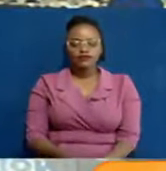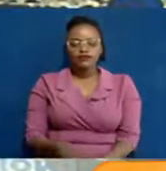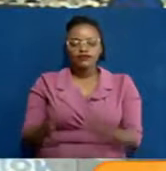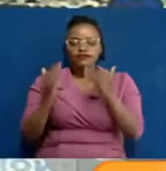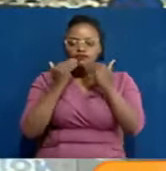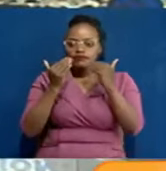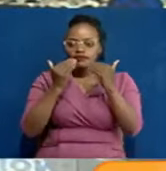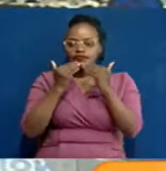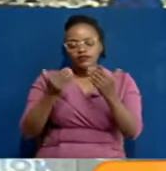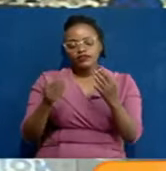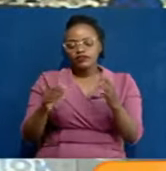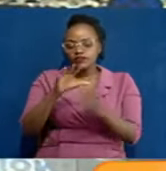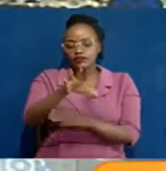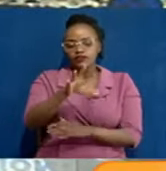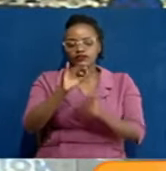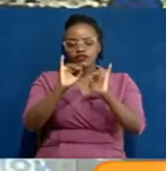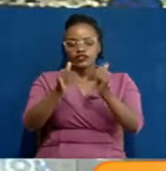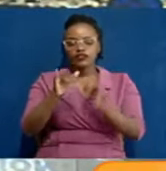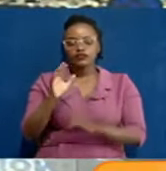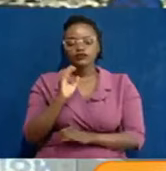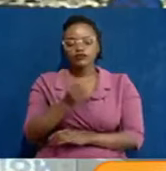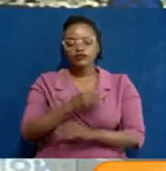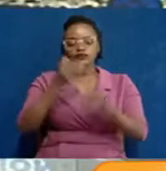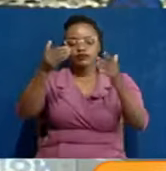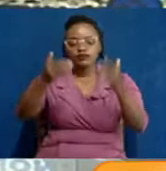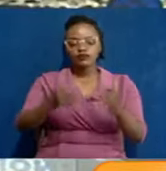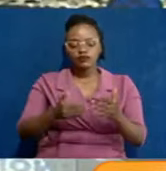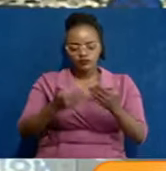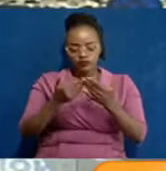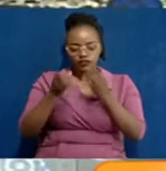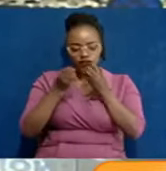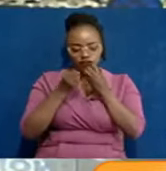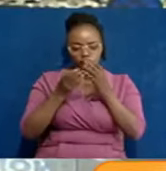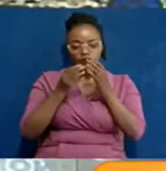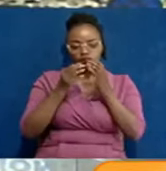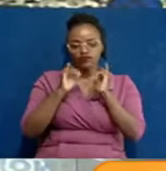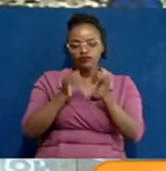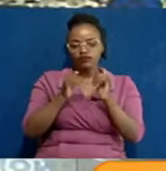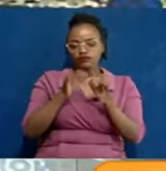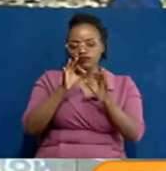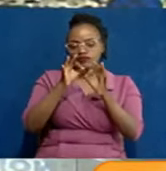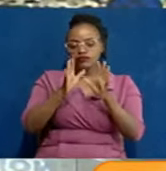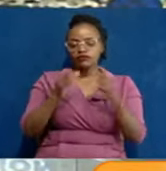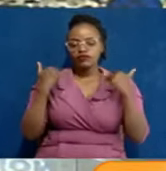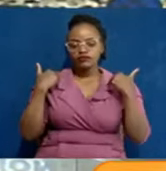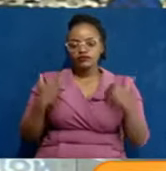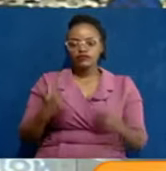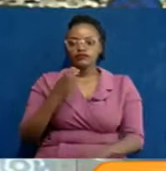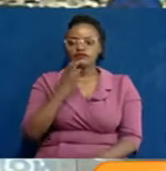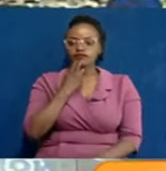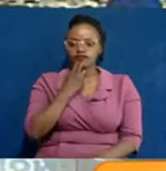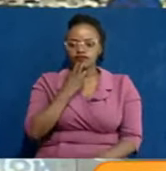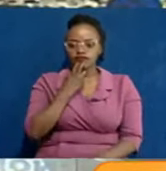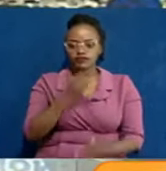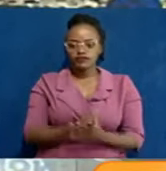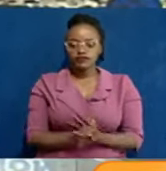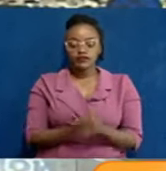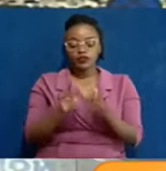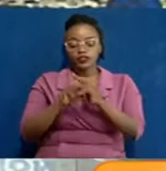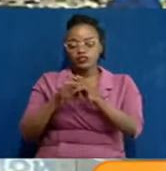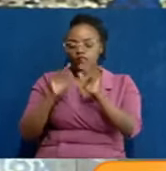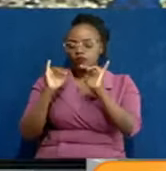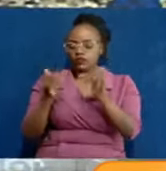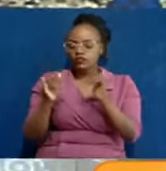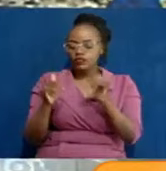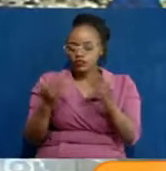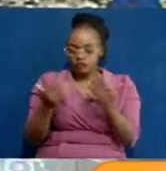Na asante sana kwa kuchagua taarifa zetu. Karibu basi tukupashe nikiwa na mwenzangu upande wa pili Njoki Shege. Na tunaanza na